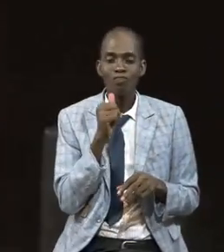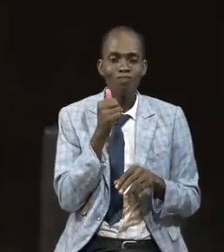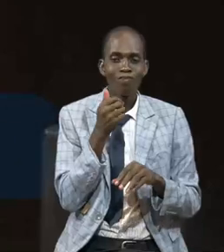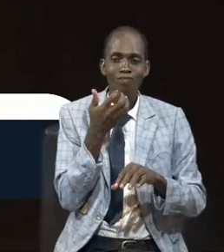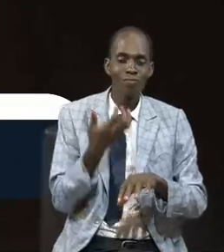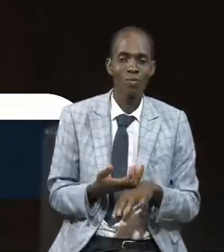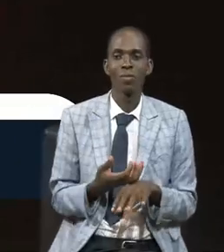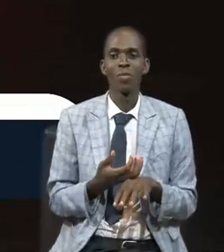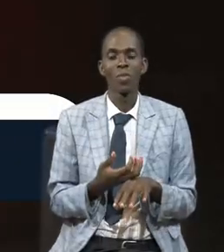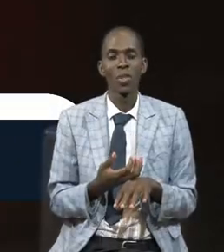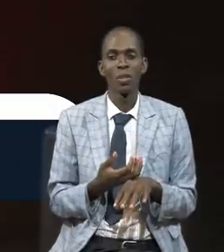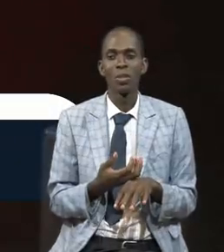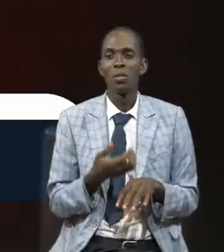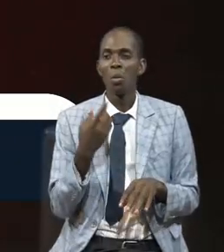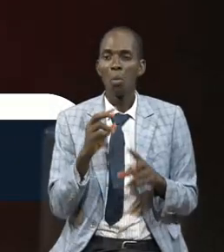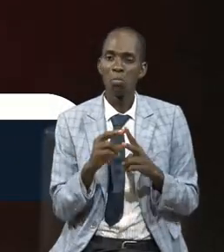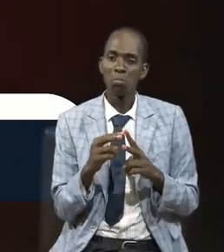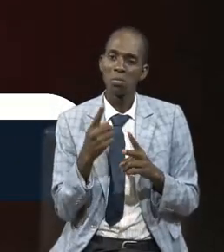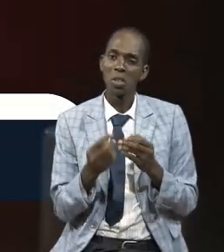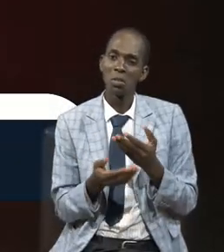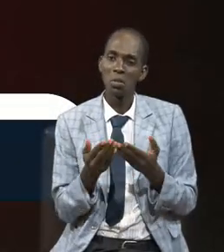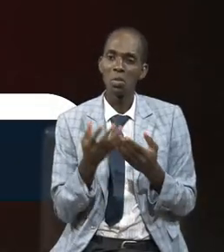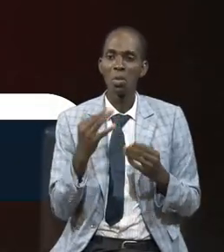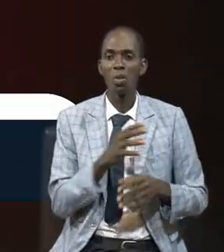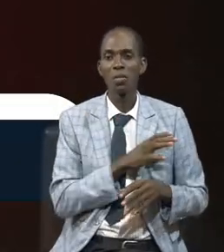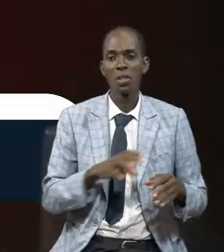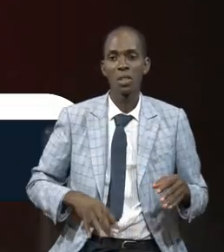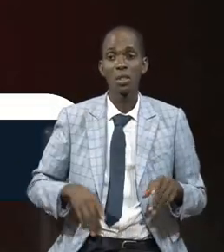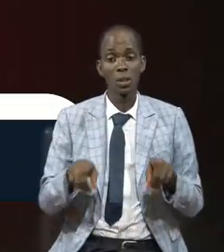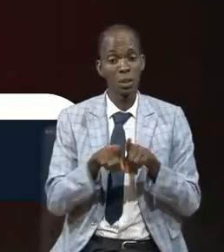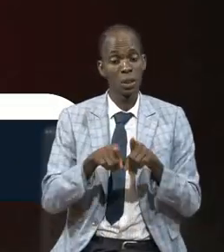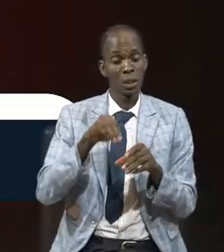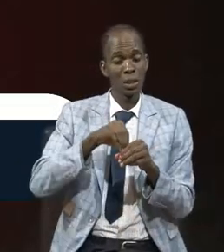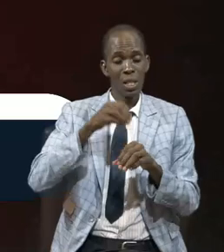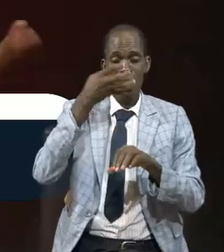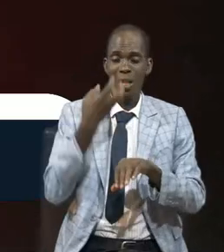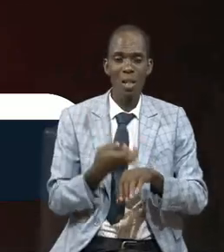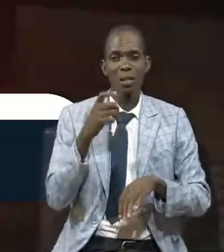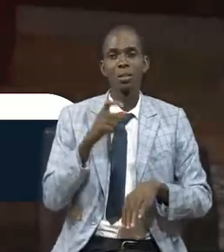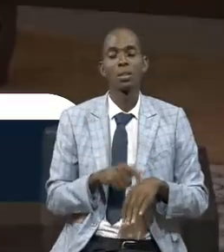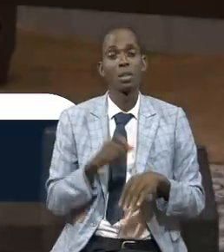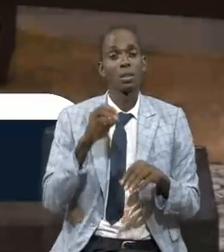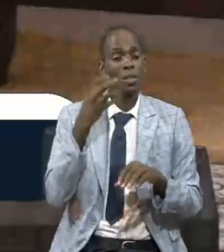L'inflexibilité de Christ, même en des temps difficiles.